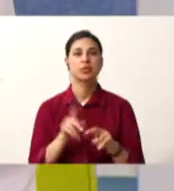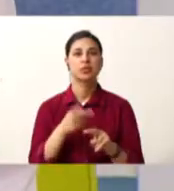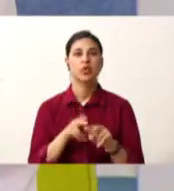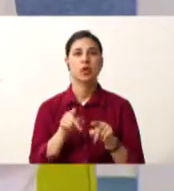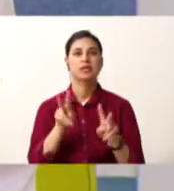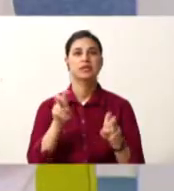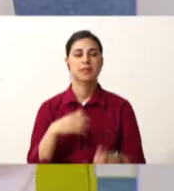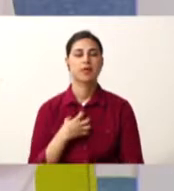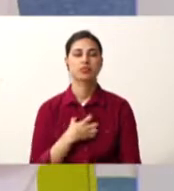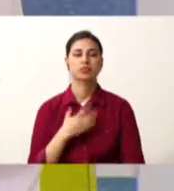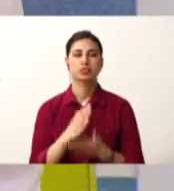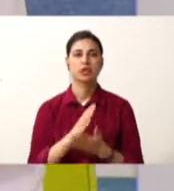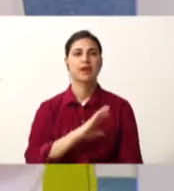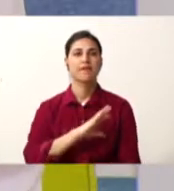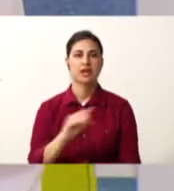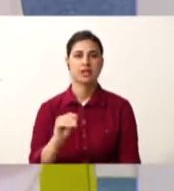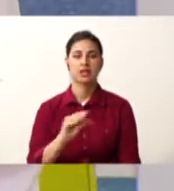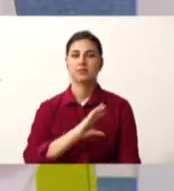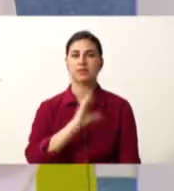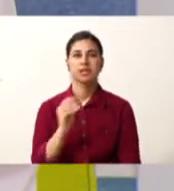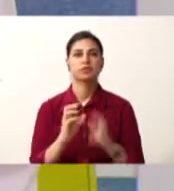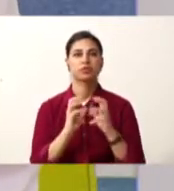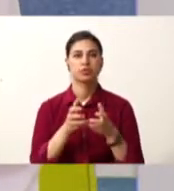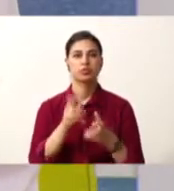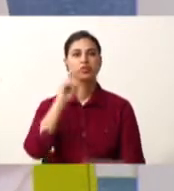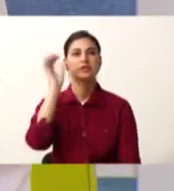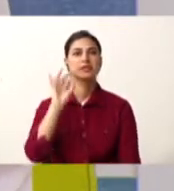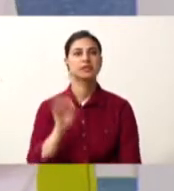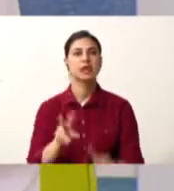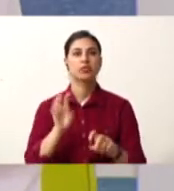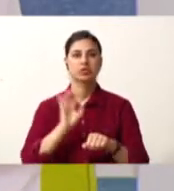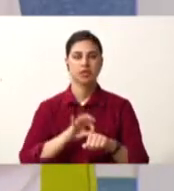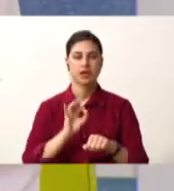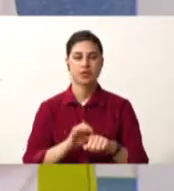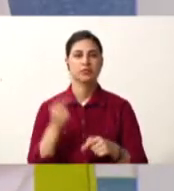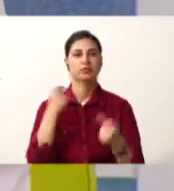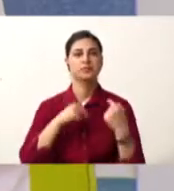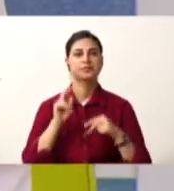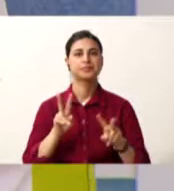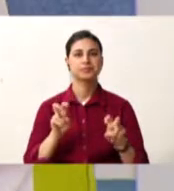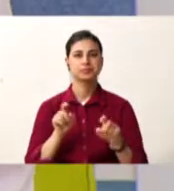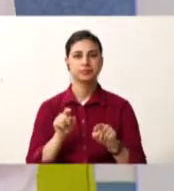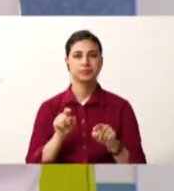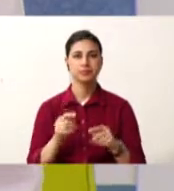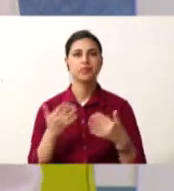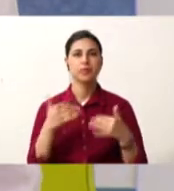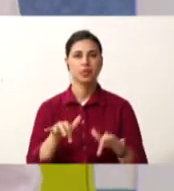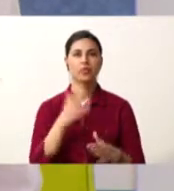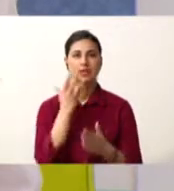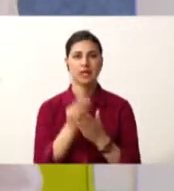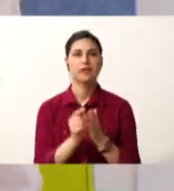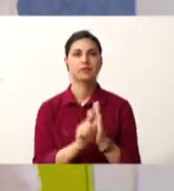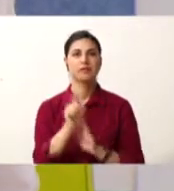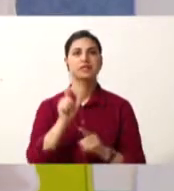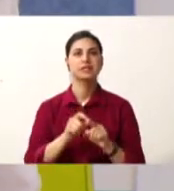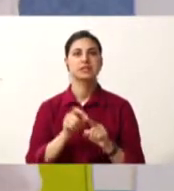ეს თემა აქტუალური არის ყველგან, მთელ მსოფლიოში. სისტემური დაავადებები, აუტოიმუნური დაავადებები, უკვე თავისთავად